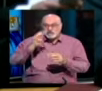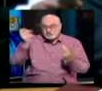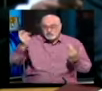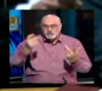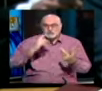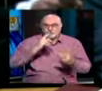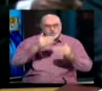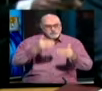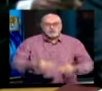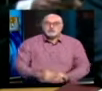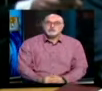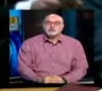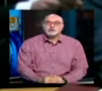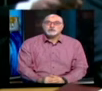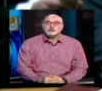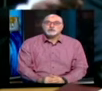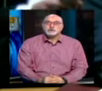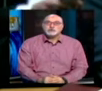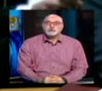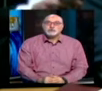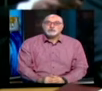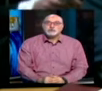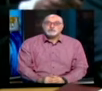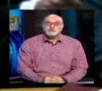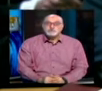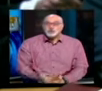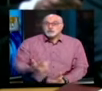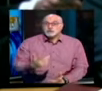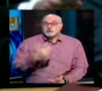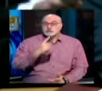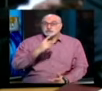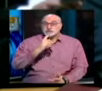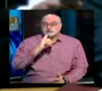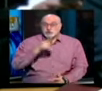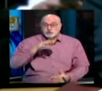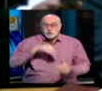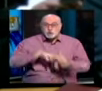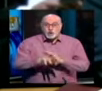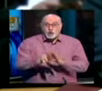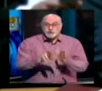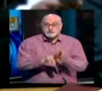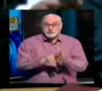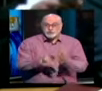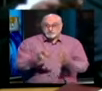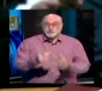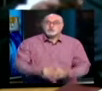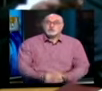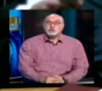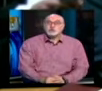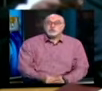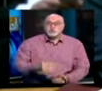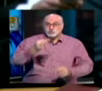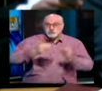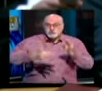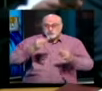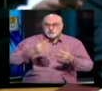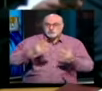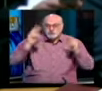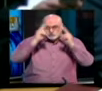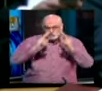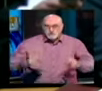الرئيس، إن التدابير التحفظية التي أقرتها محكمة العدل